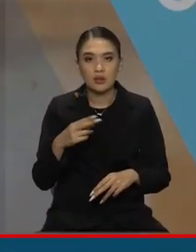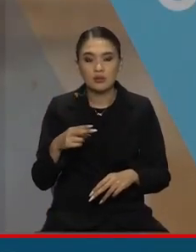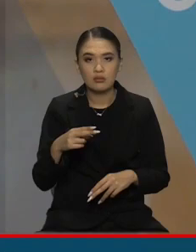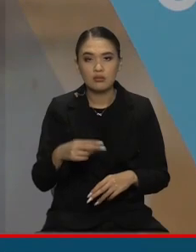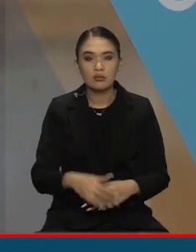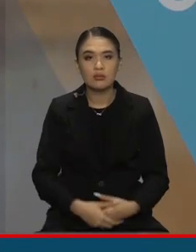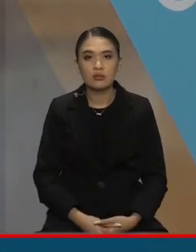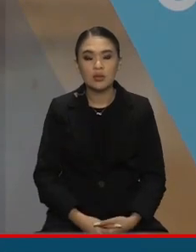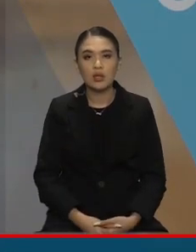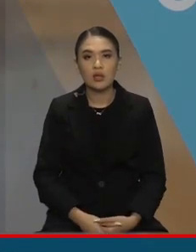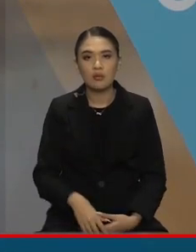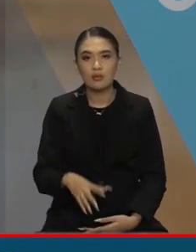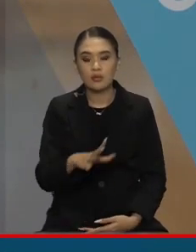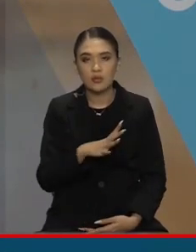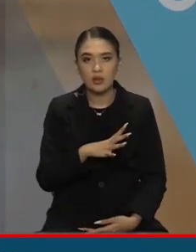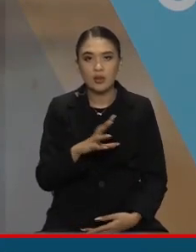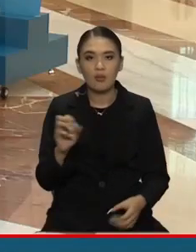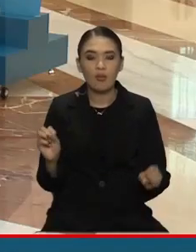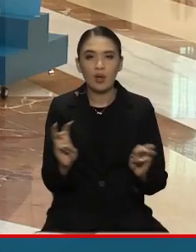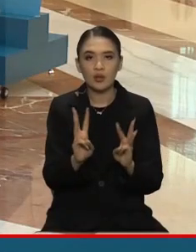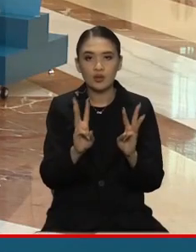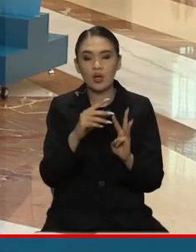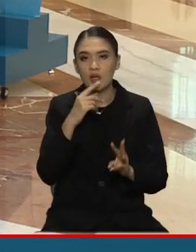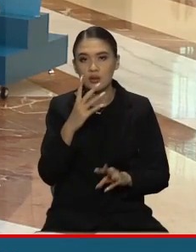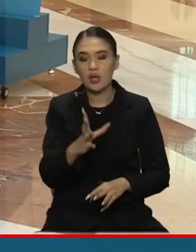одна из версий была что все-таки поджог